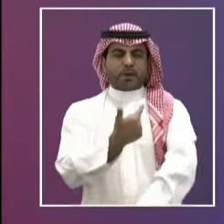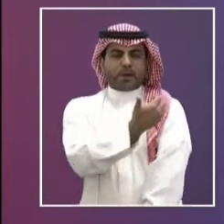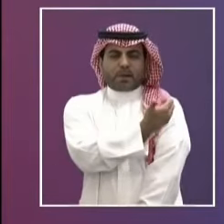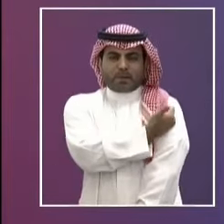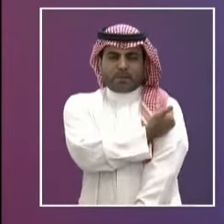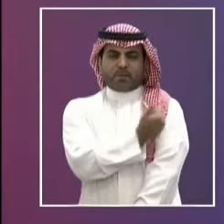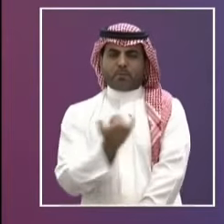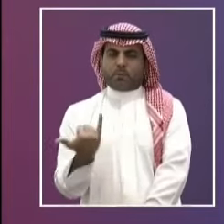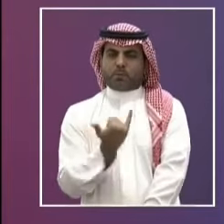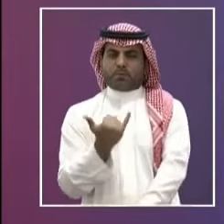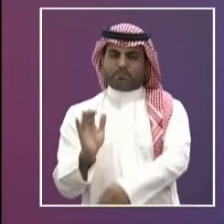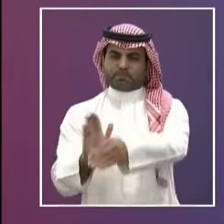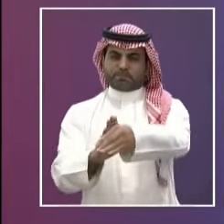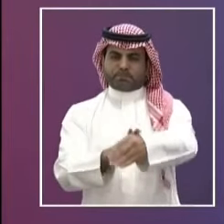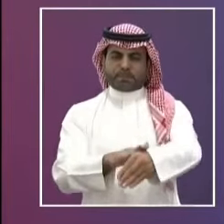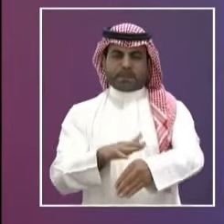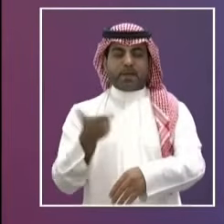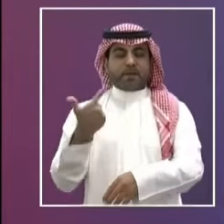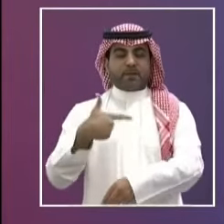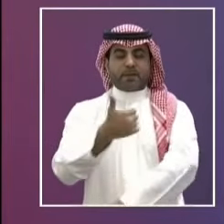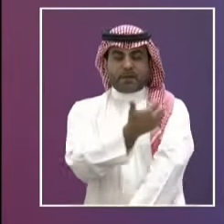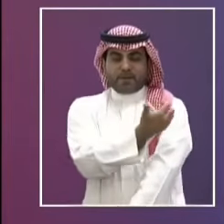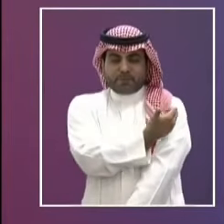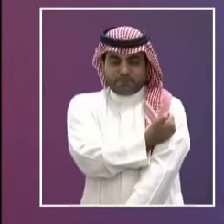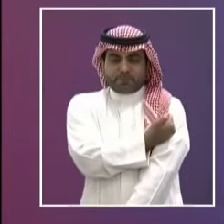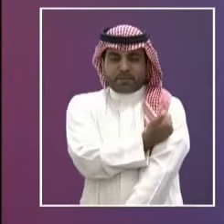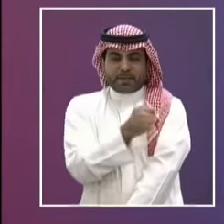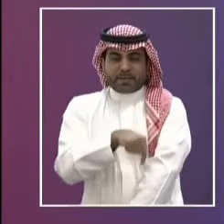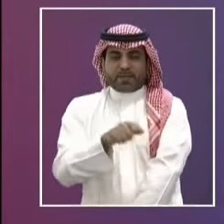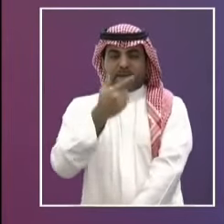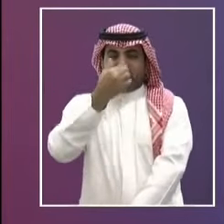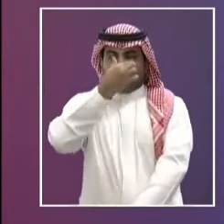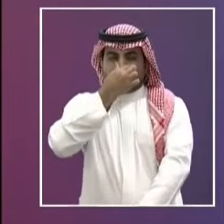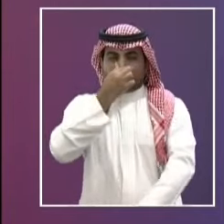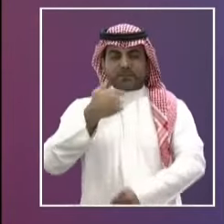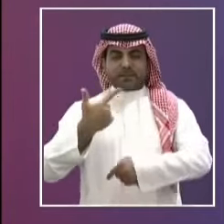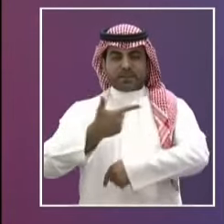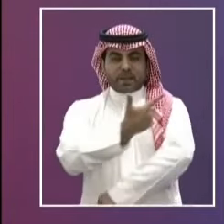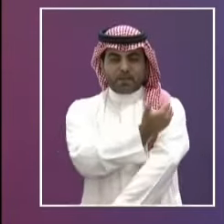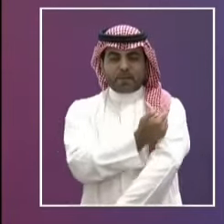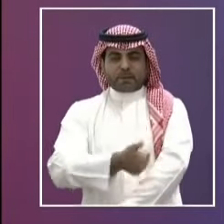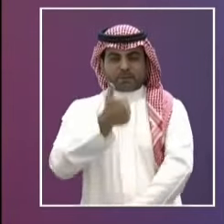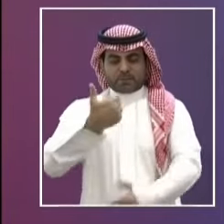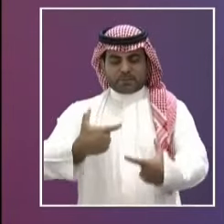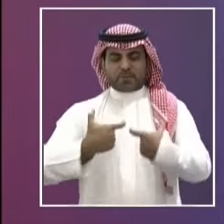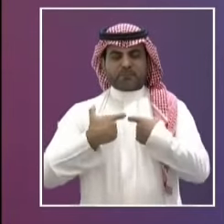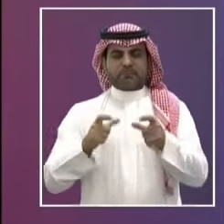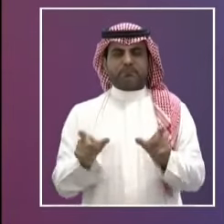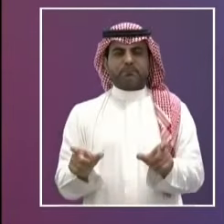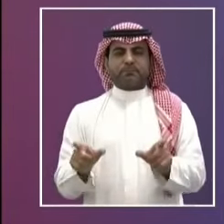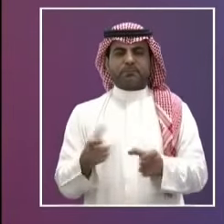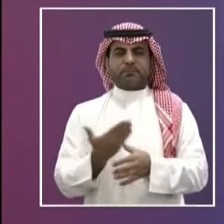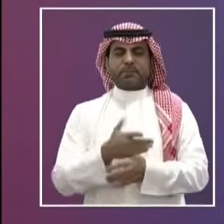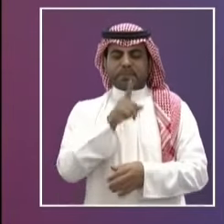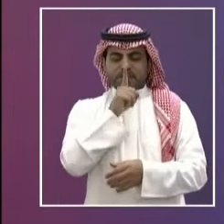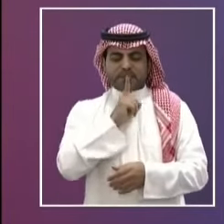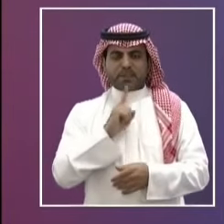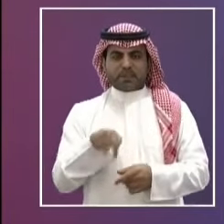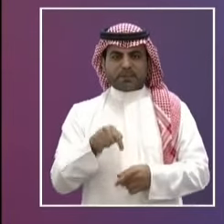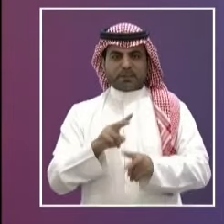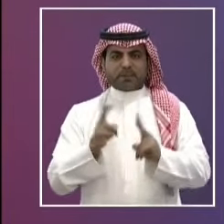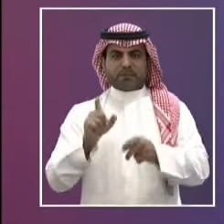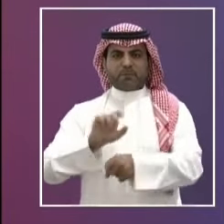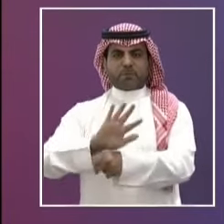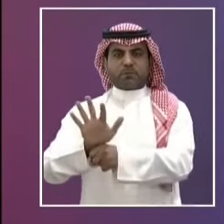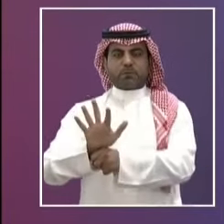مهم جدا لتلافي أصلا تعريض الشخص لمرض خطر على الجهاز التنفسي، إضافة إلى أن نحن في ظل ظروف جائحة